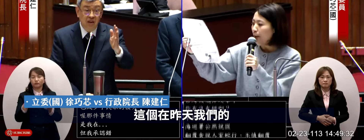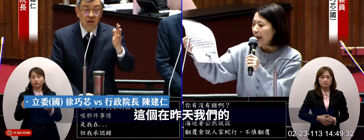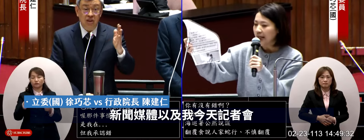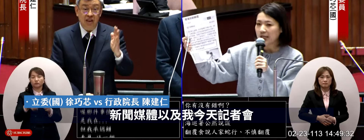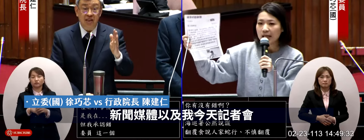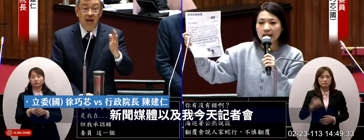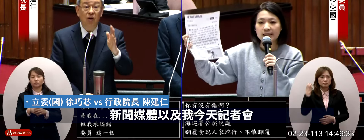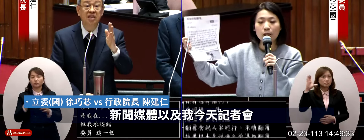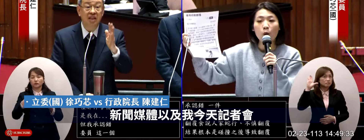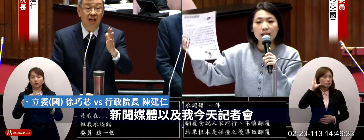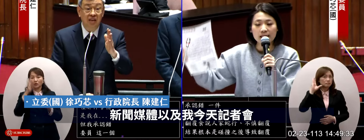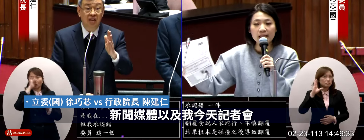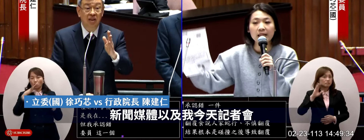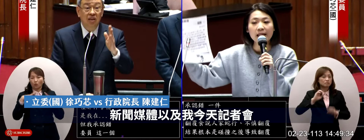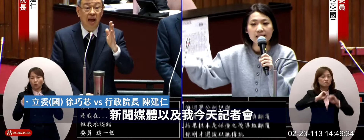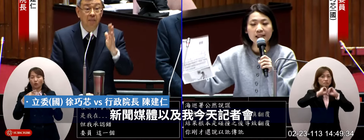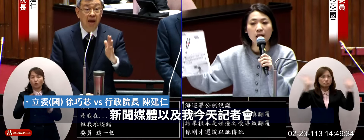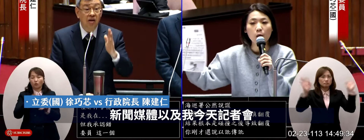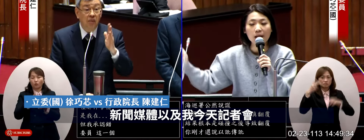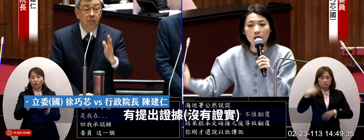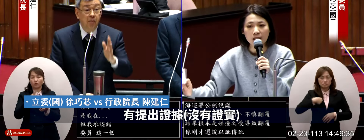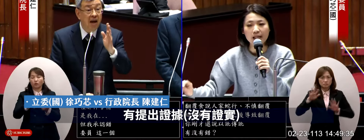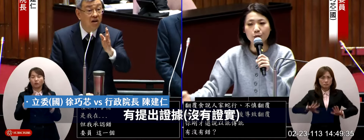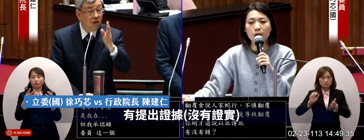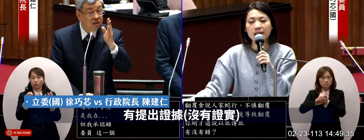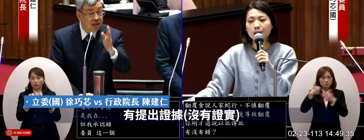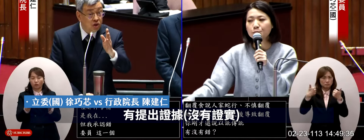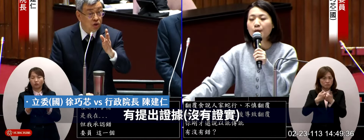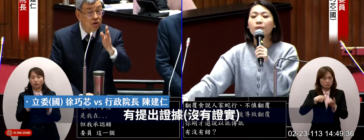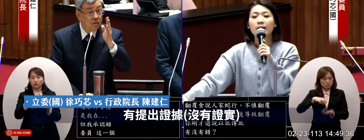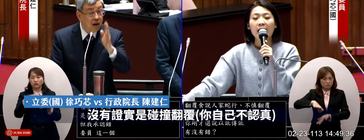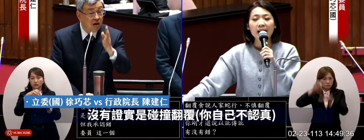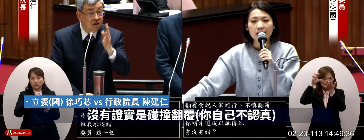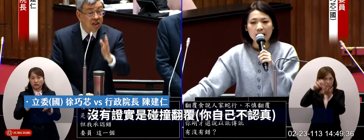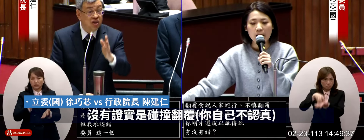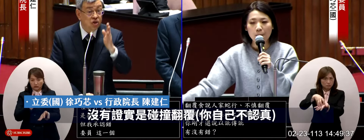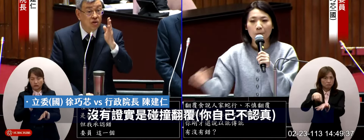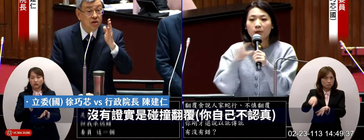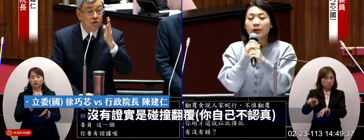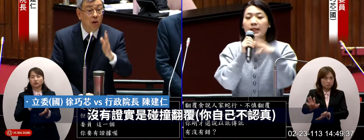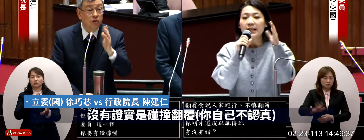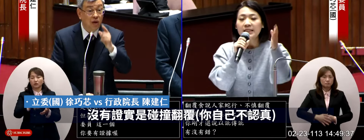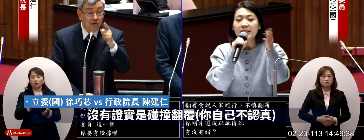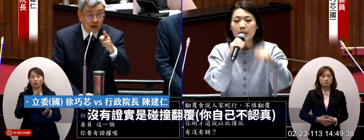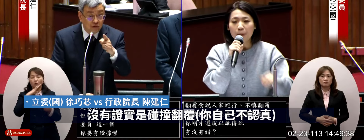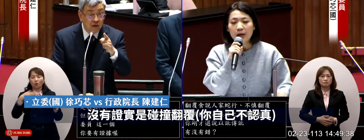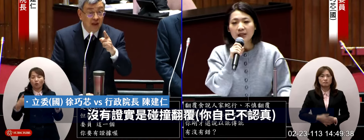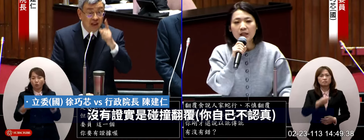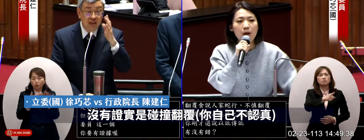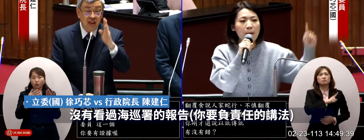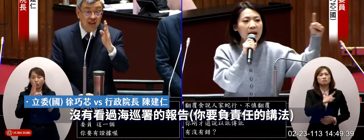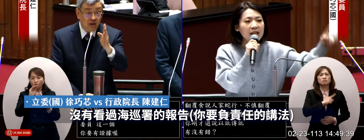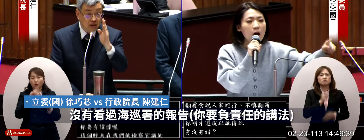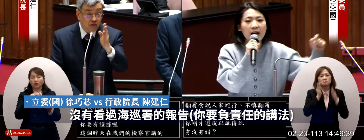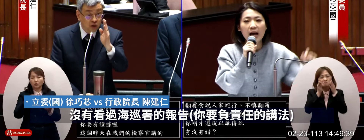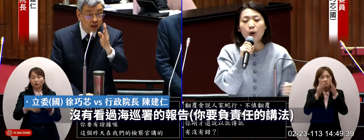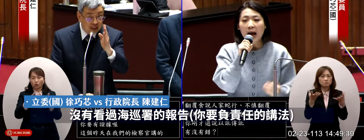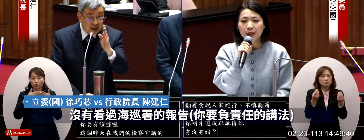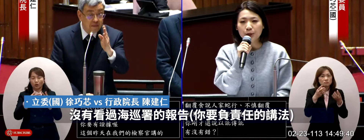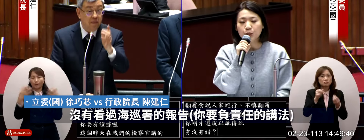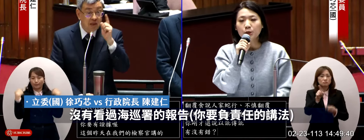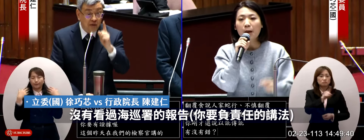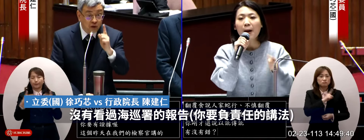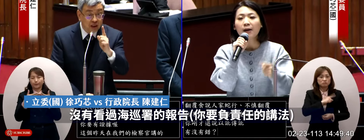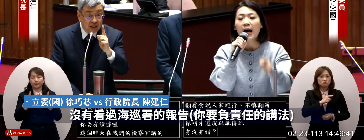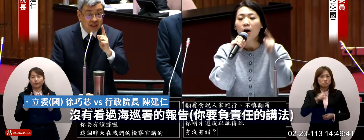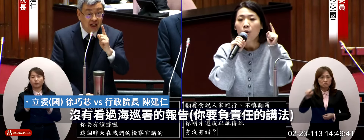的检察官讲的，他没有证实，没有证实是碰撞翻覆。你这个要负责